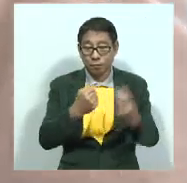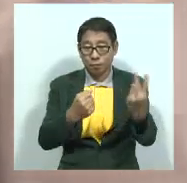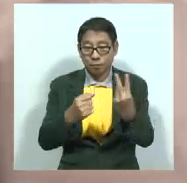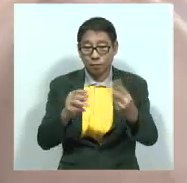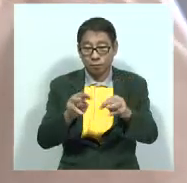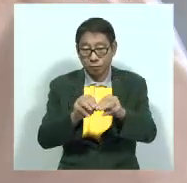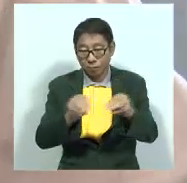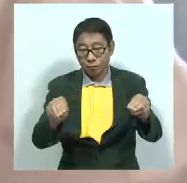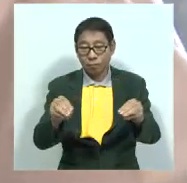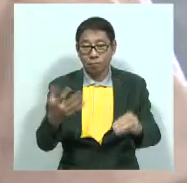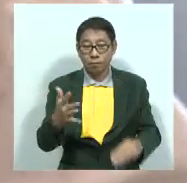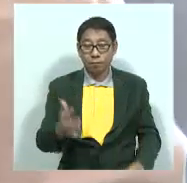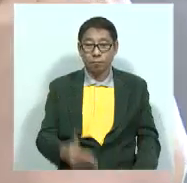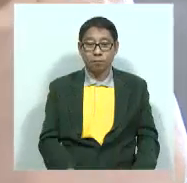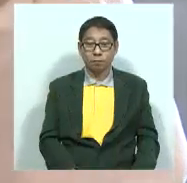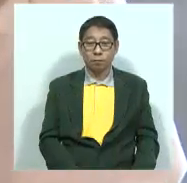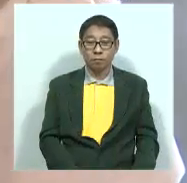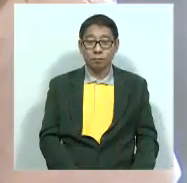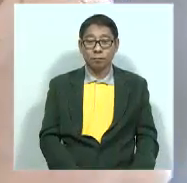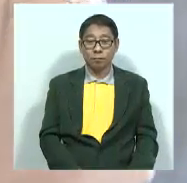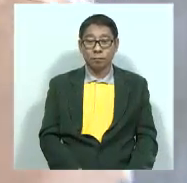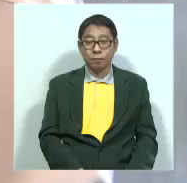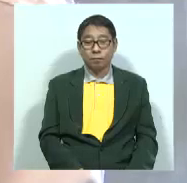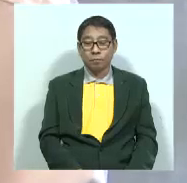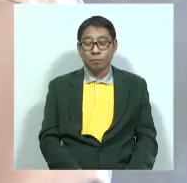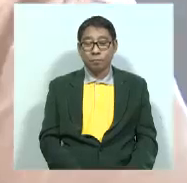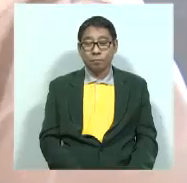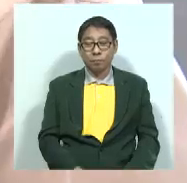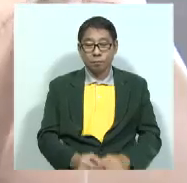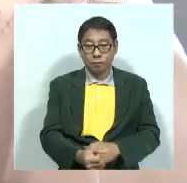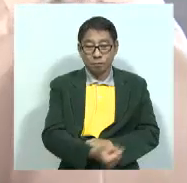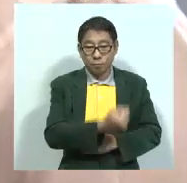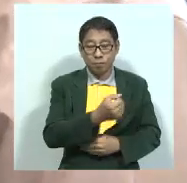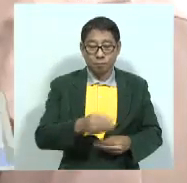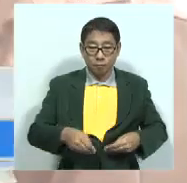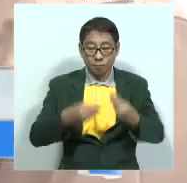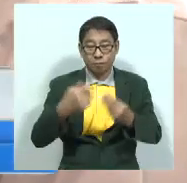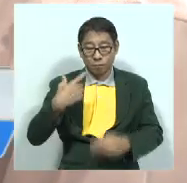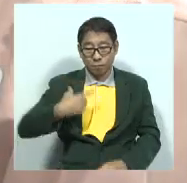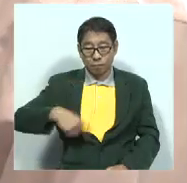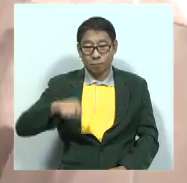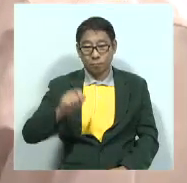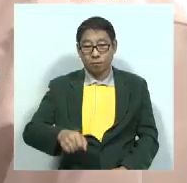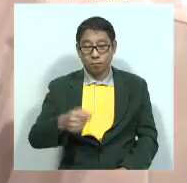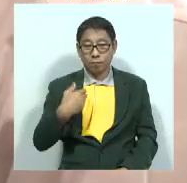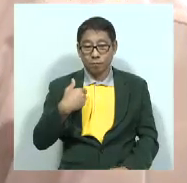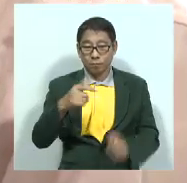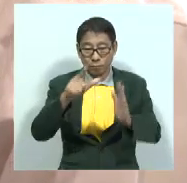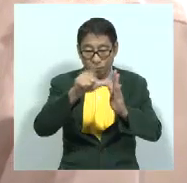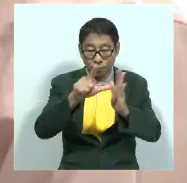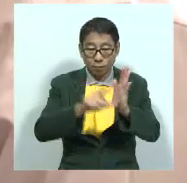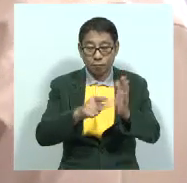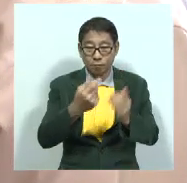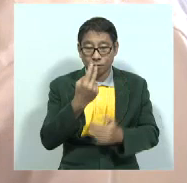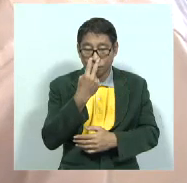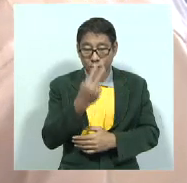รฐานค่ะฟังเสียงอาจารย์วิษณุกันค่ะ อำนาจเขาให้กับศาลไหมว่ายังไงแล้วศาลวางหลักไว้แล้วว่าไปดู